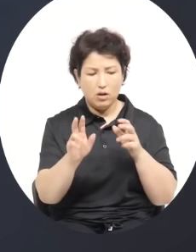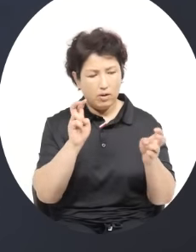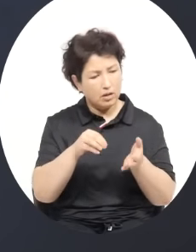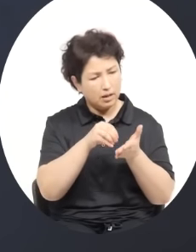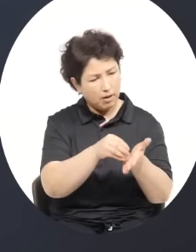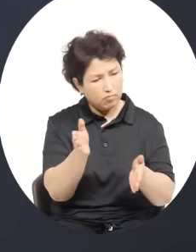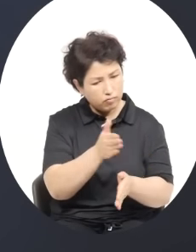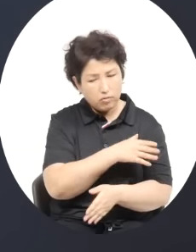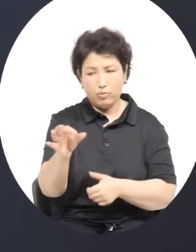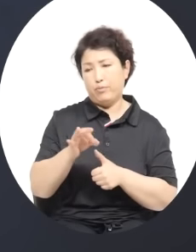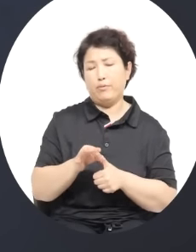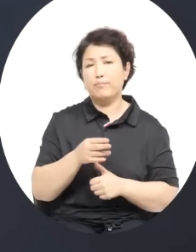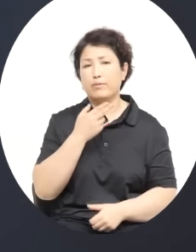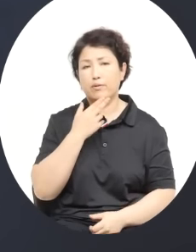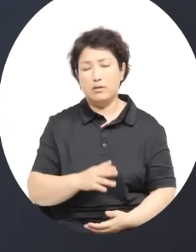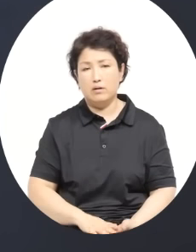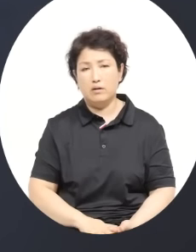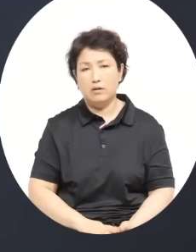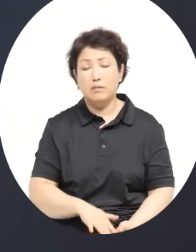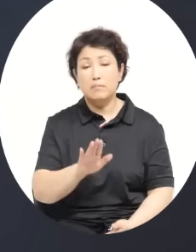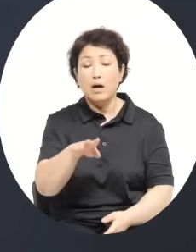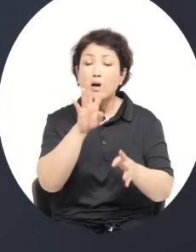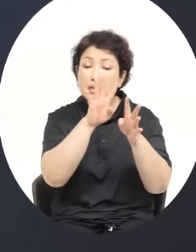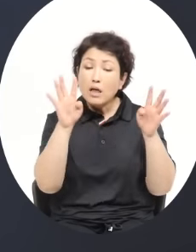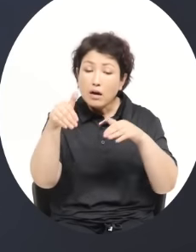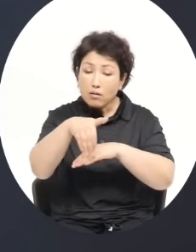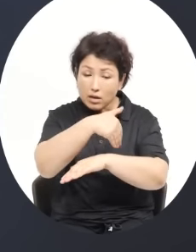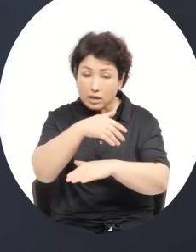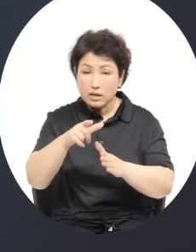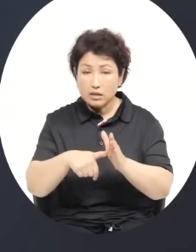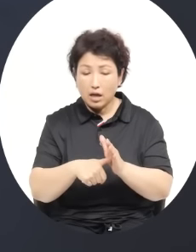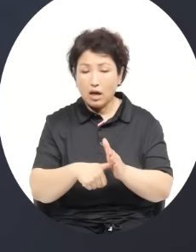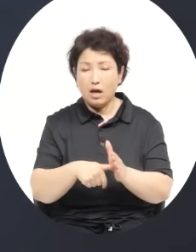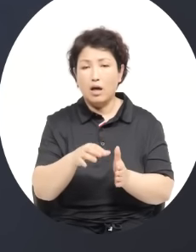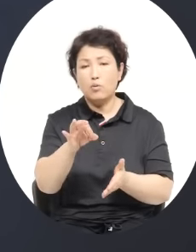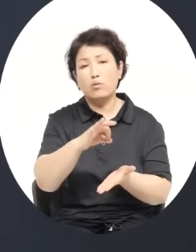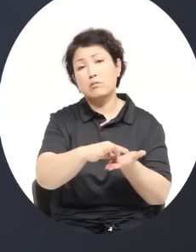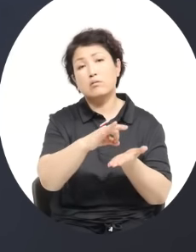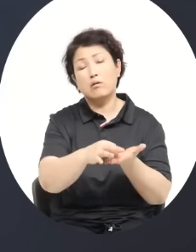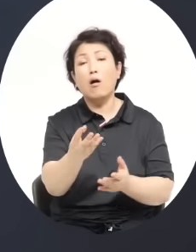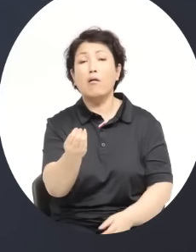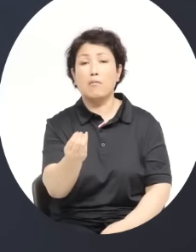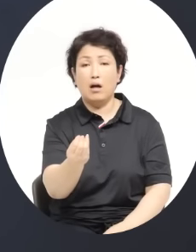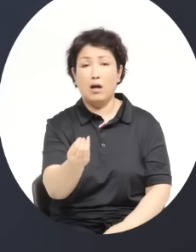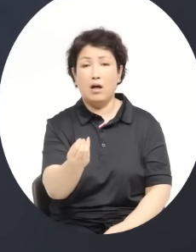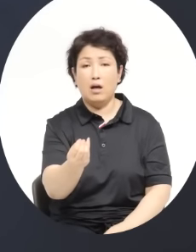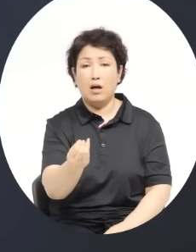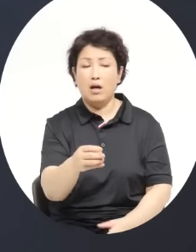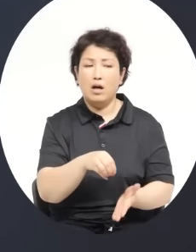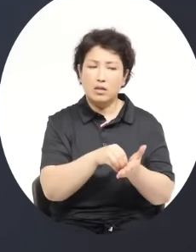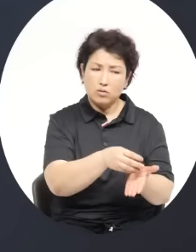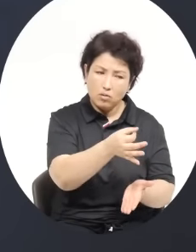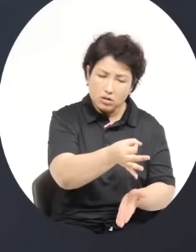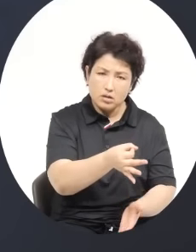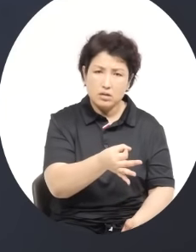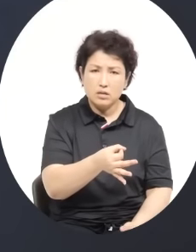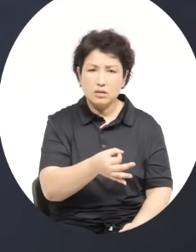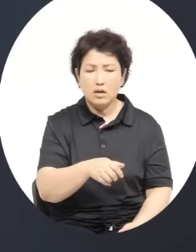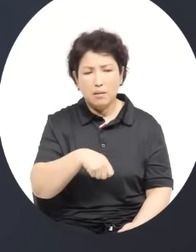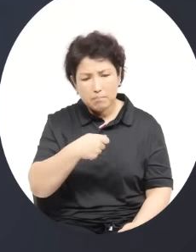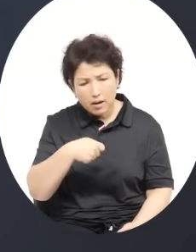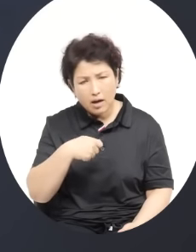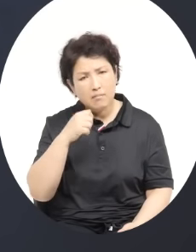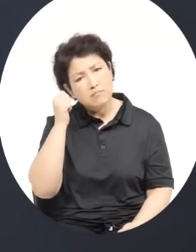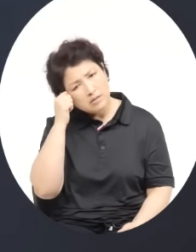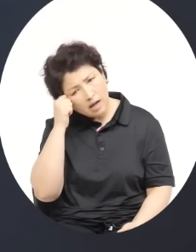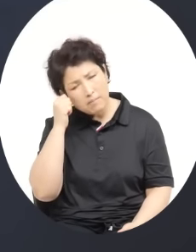졸업하고 직장을 구하고서부터는 받지 않았어요. 그럼 대학을 다니는데 경비가 총 얼마 정도 들었다고 생각해? 학비하고 먹고